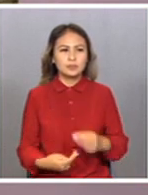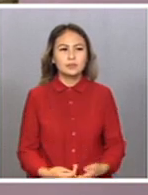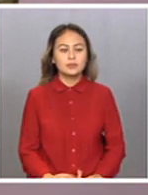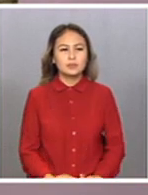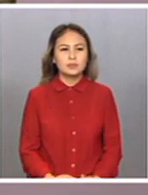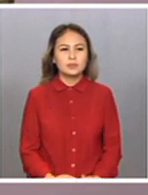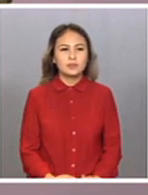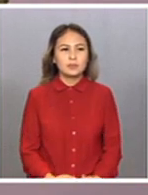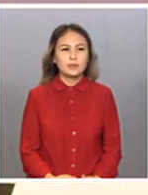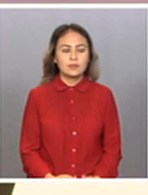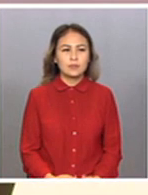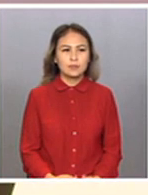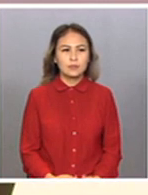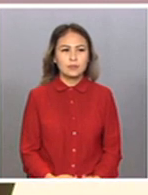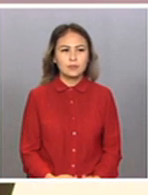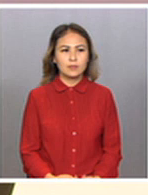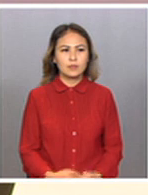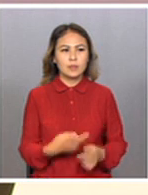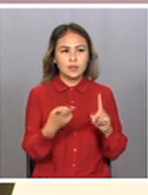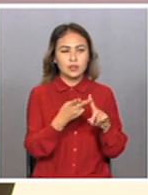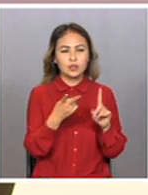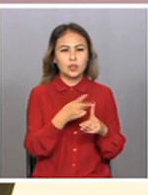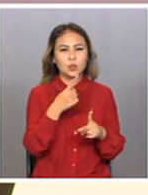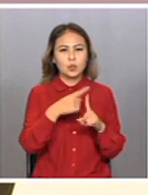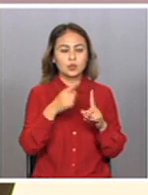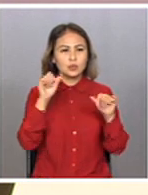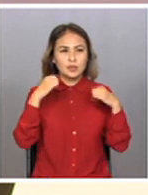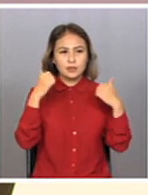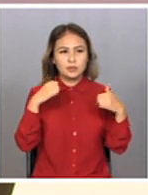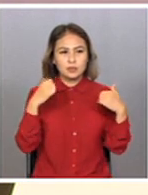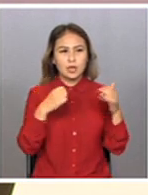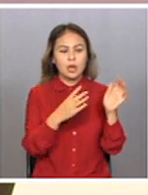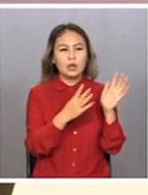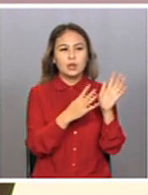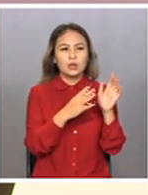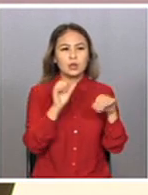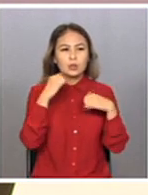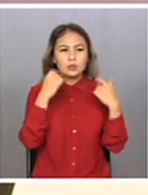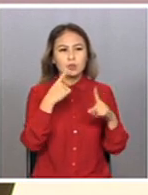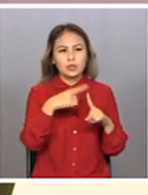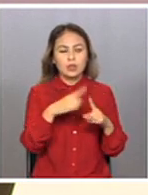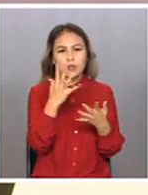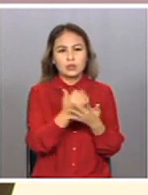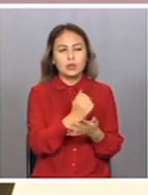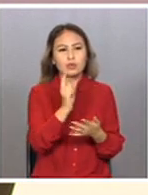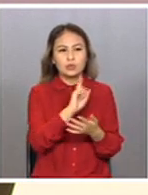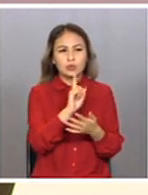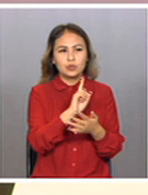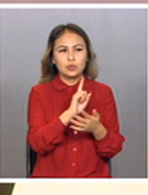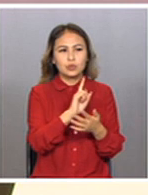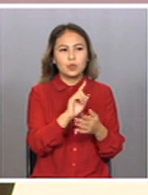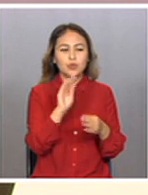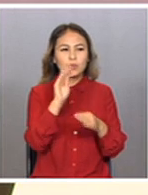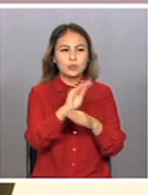алдық, яғни ықшамдадық. Екінші қосылғыш белгісіз. Белгісіз қосылғышты анықтау үшін